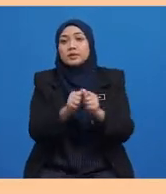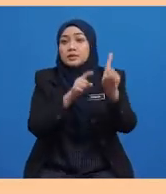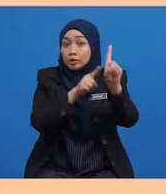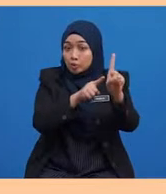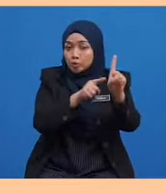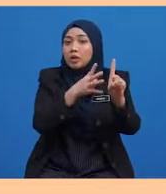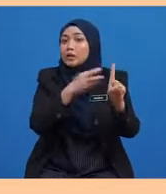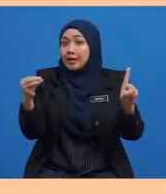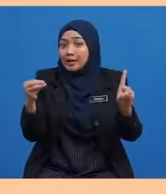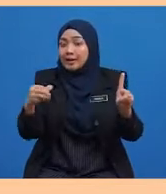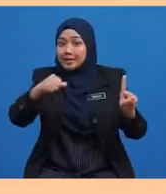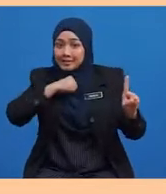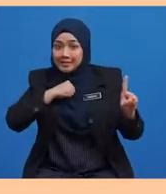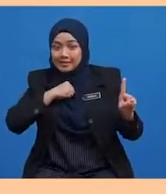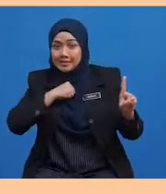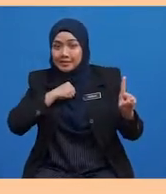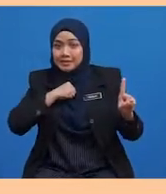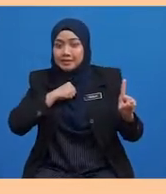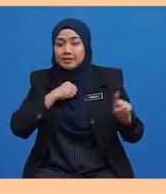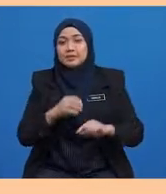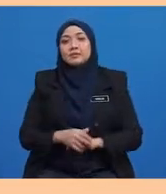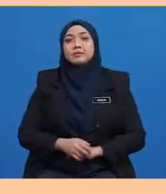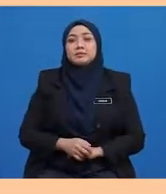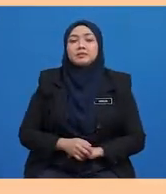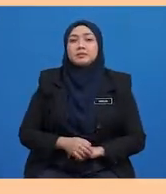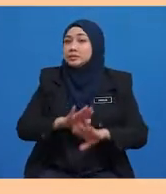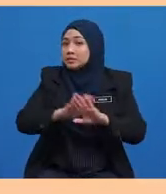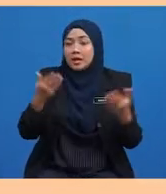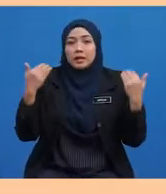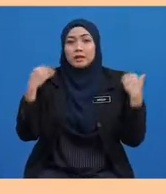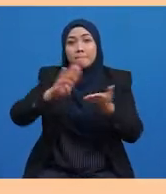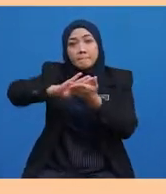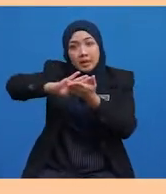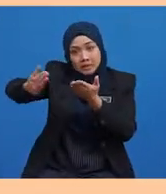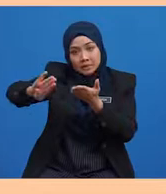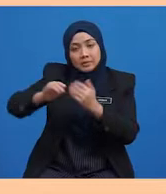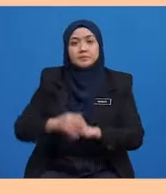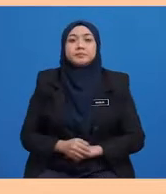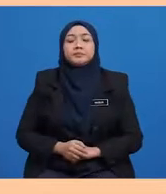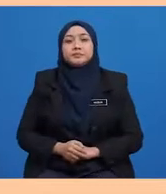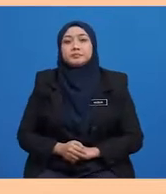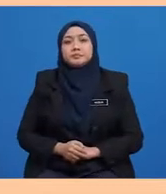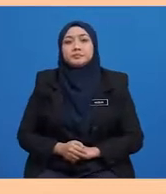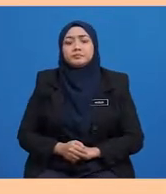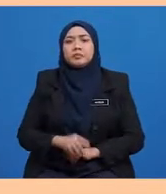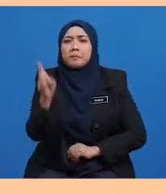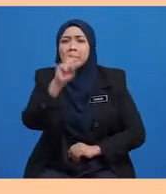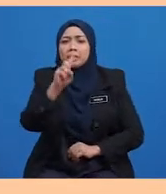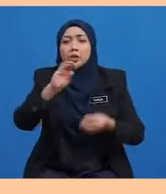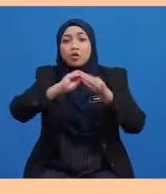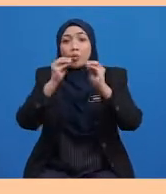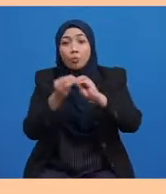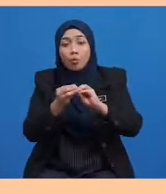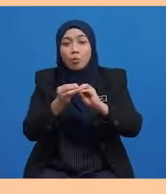dan diri sendiri tanpa baki. Cuba bulatkan nombor perdana yang